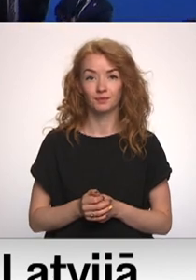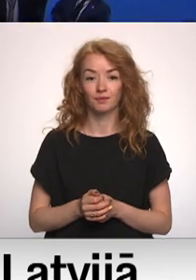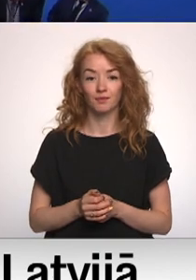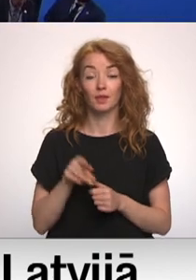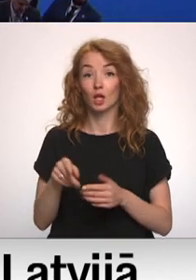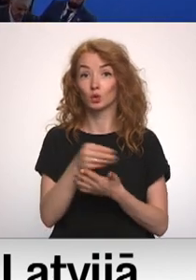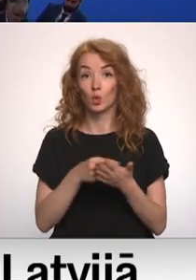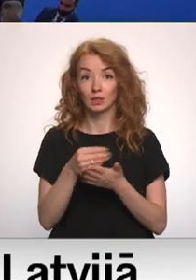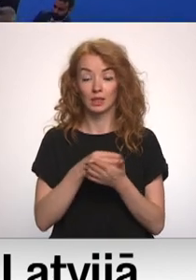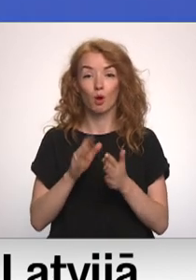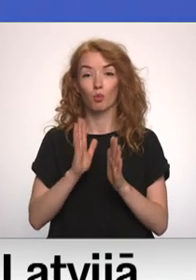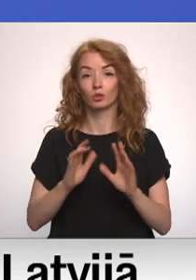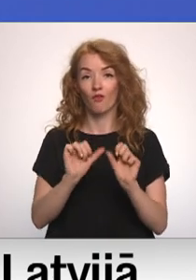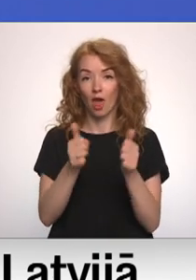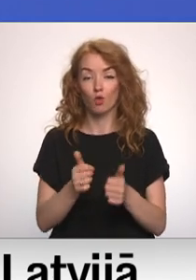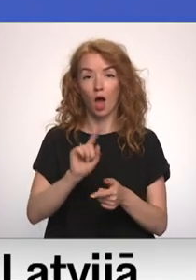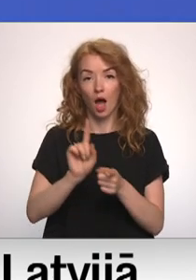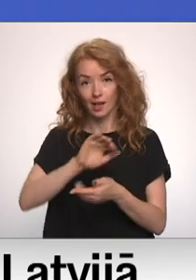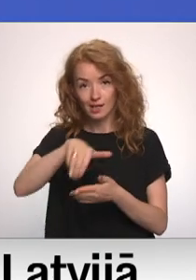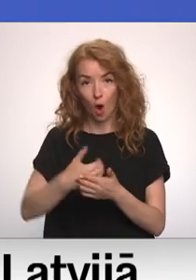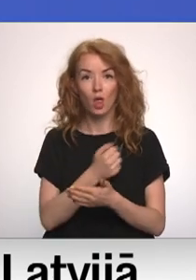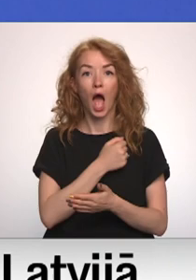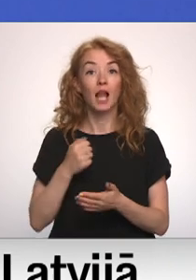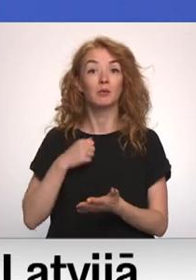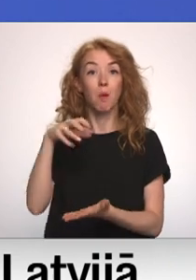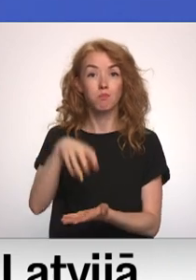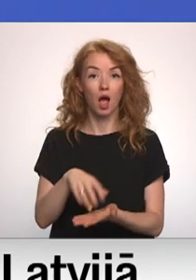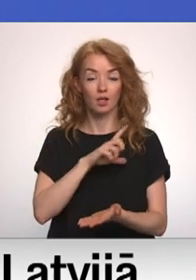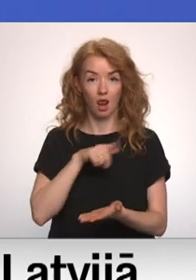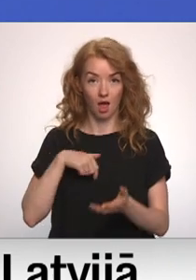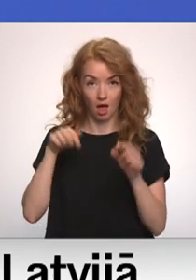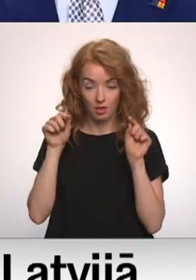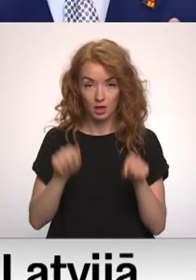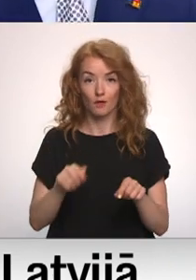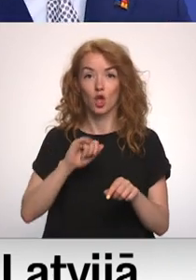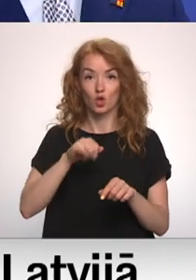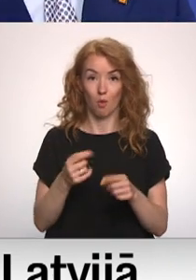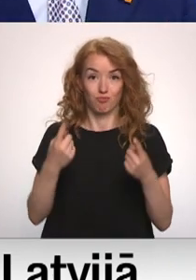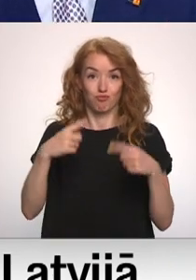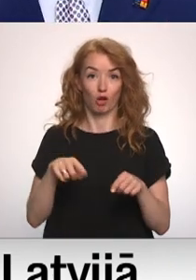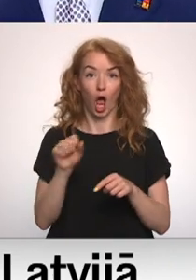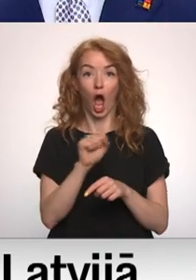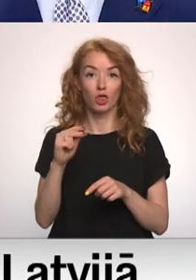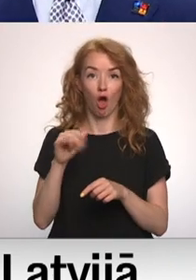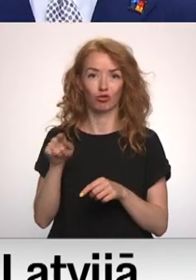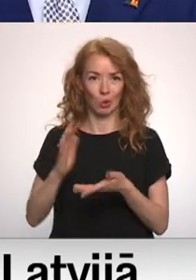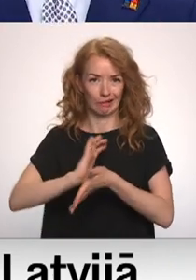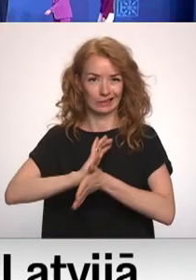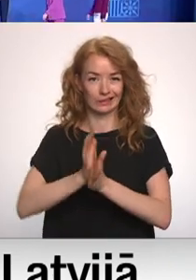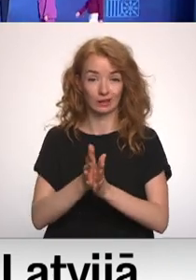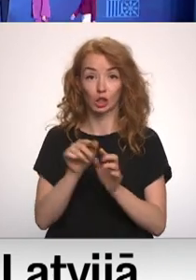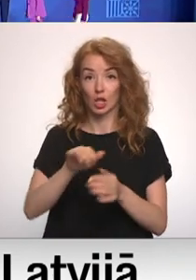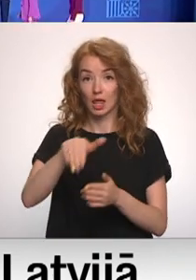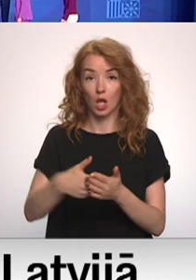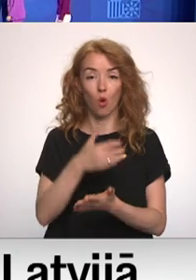Tas nozīmē, ka tiks veidot arī jauna armijas bāze Latvijā, jo Ādažos, protams, paliek par šauru šādā situācijā. Šīta jaunā